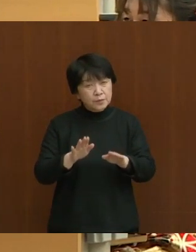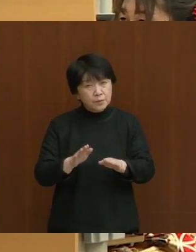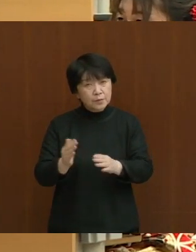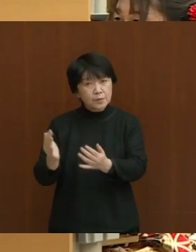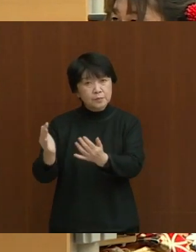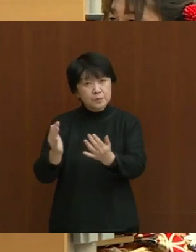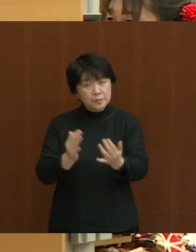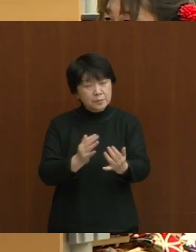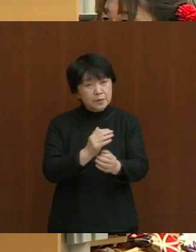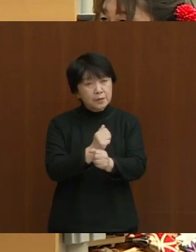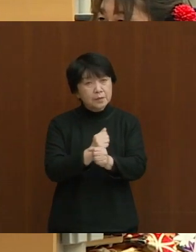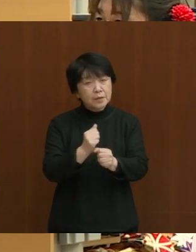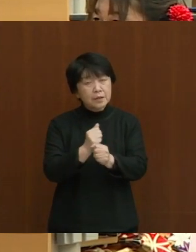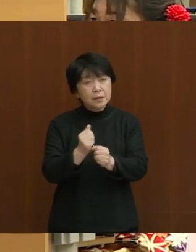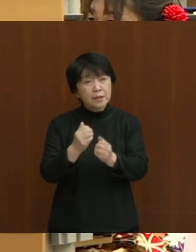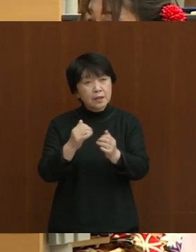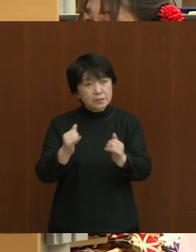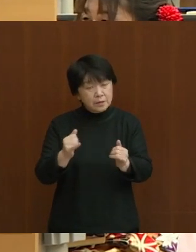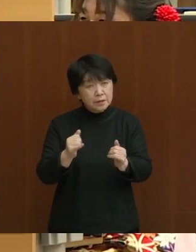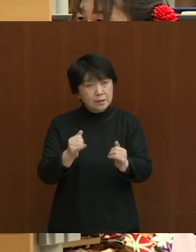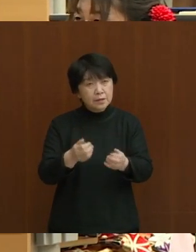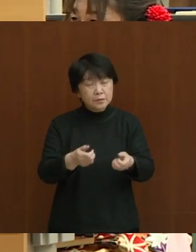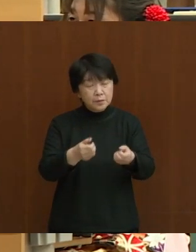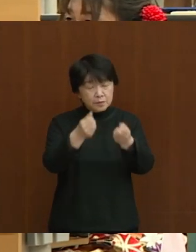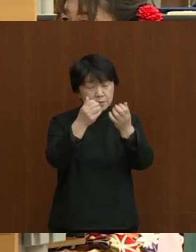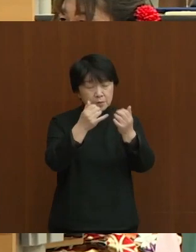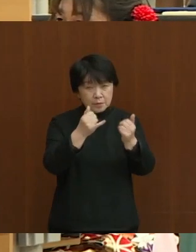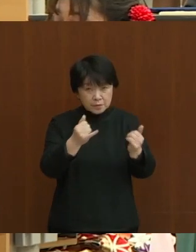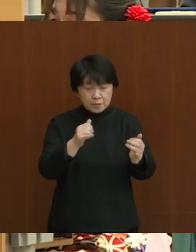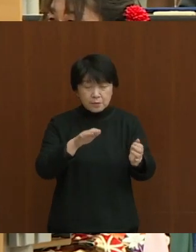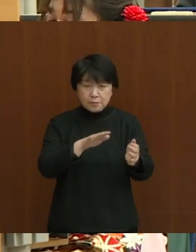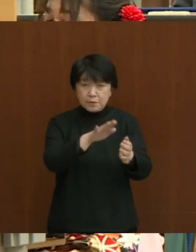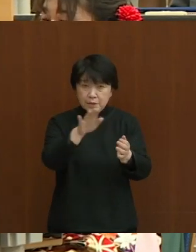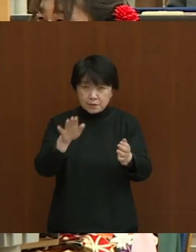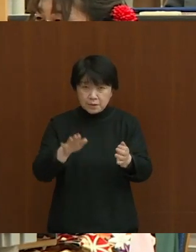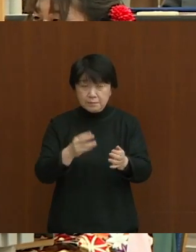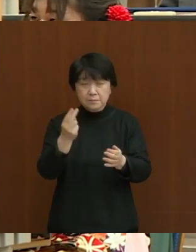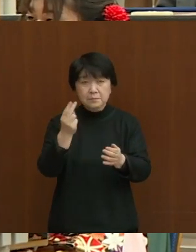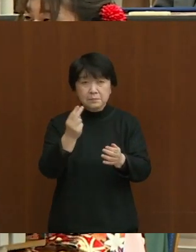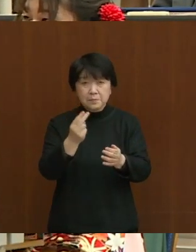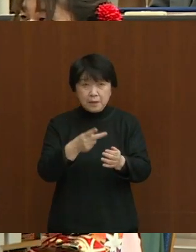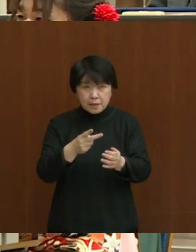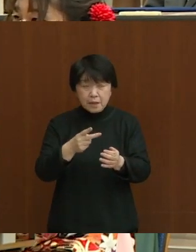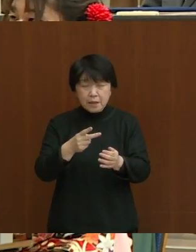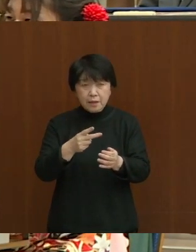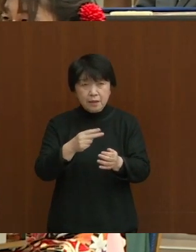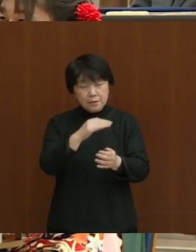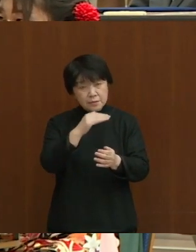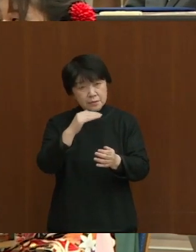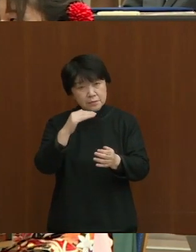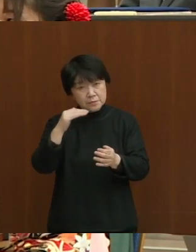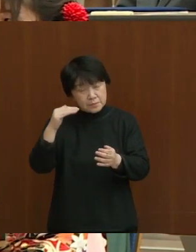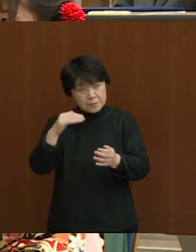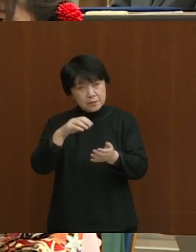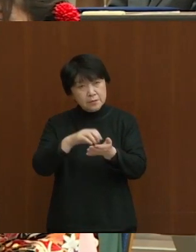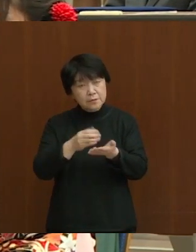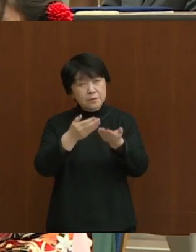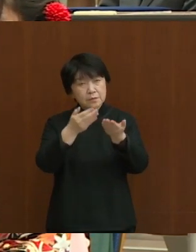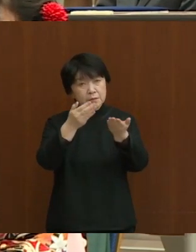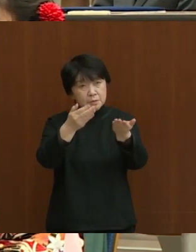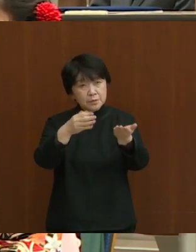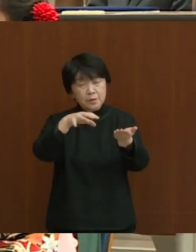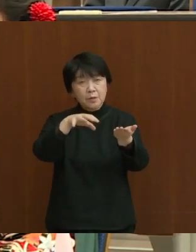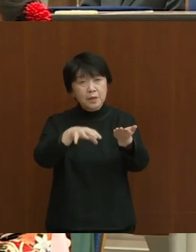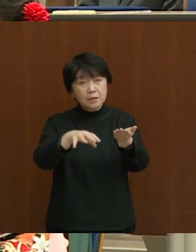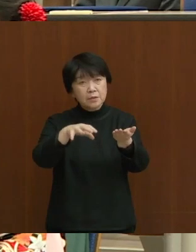することがかなわなかった卒業生や修了生、そして晴れの学位授与の場に立ち会うこと